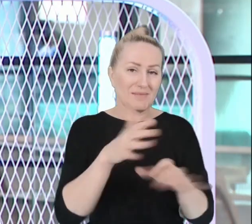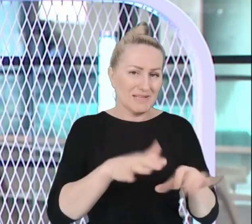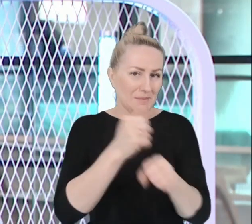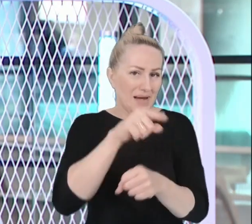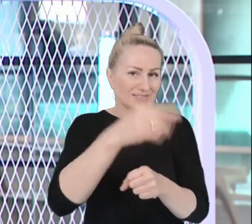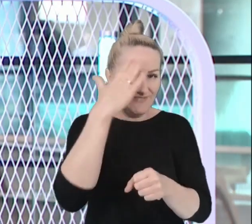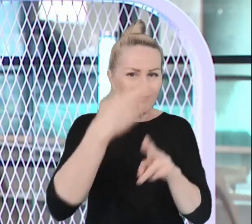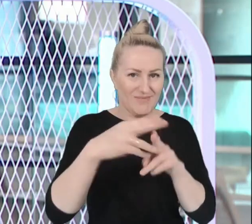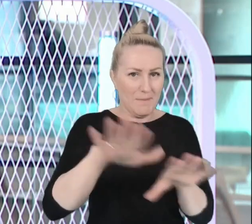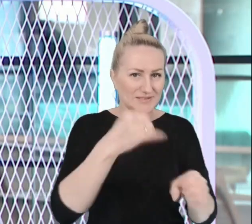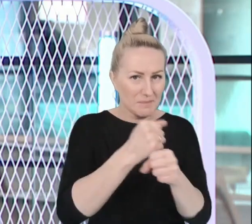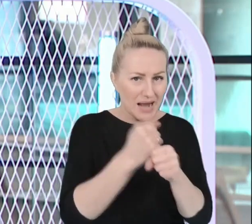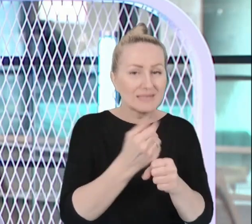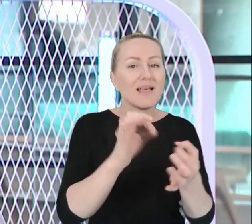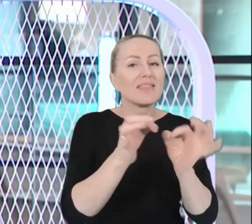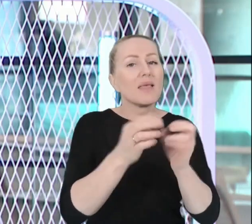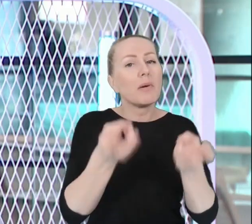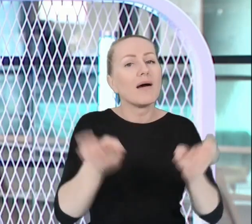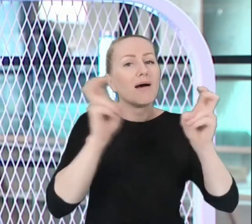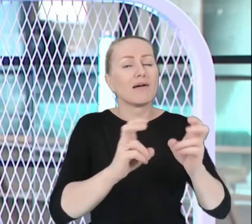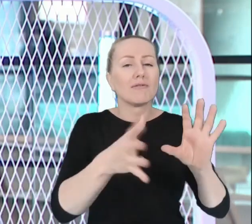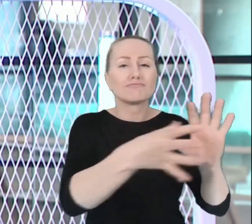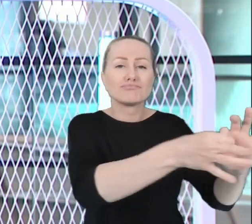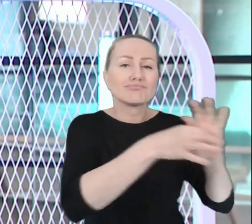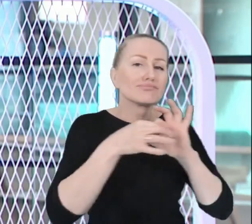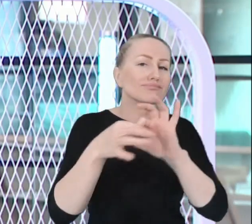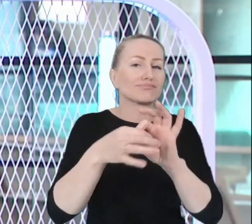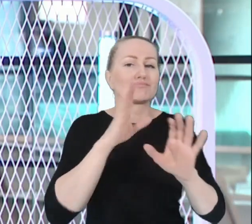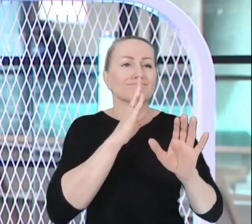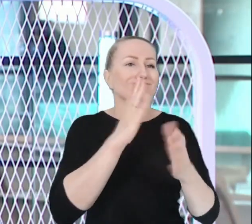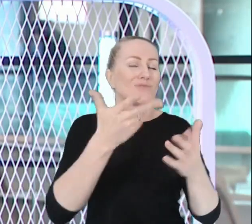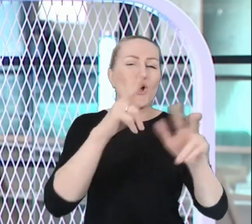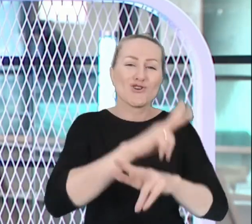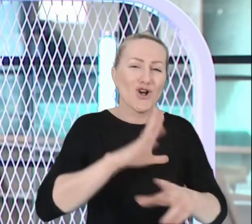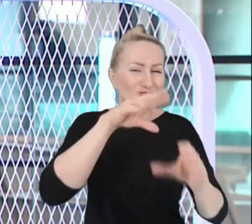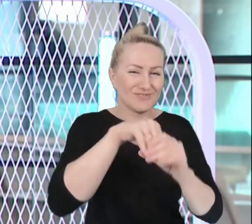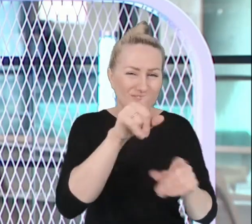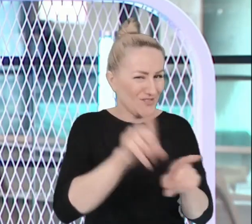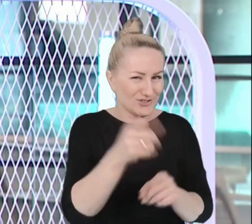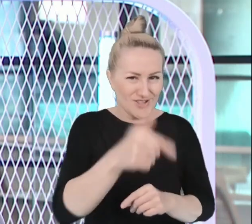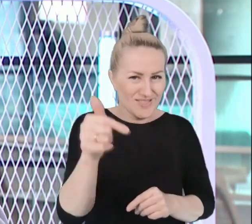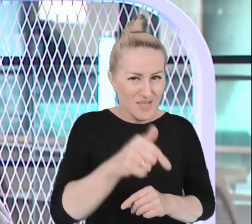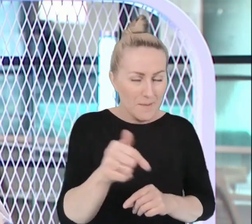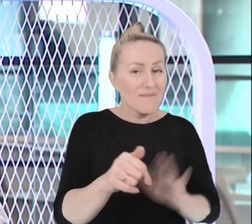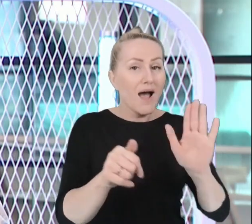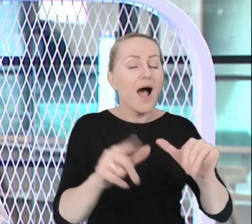tam struktur, które są, nie wiem, para, rodzinne, nie jest też wskazane, ale jest wskazane stworzenie